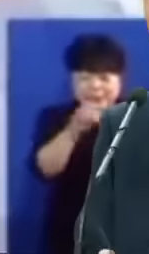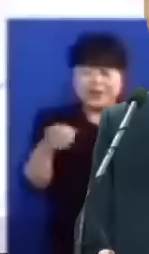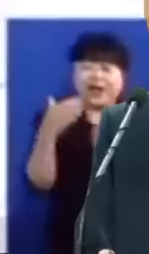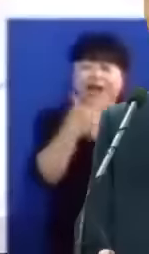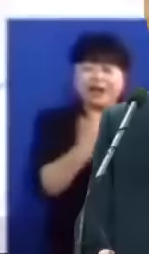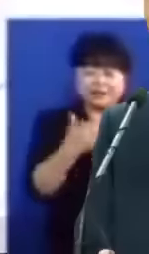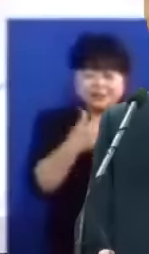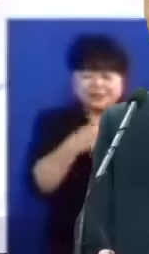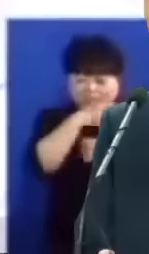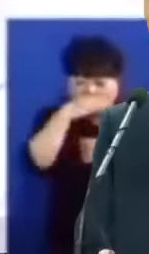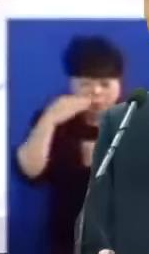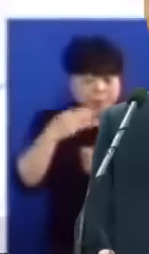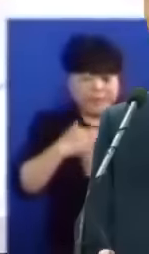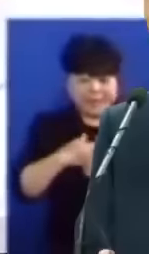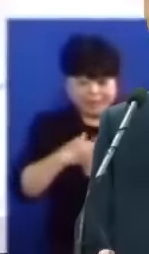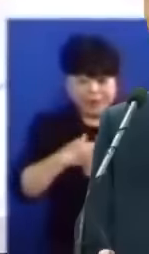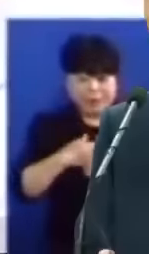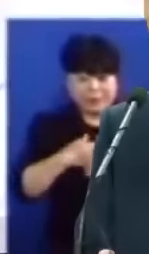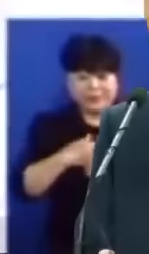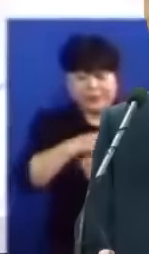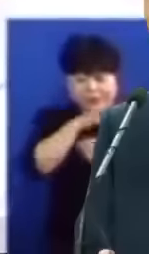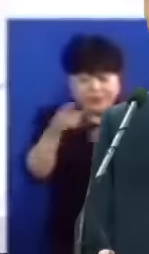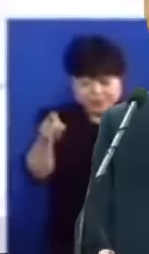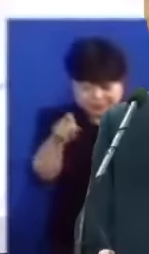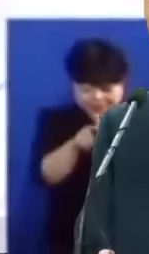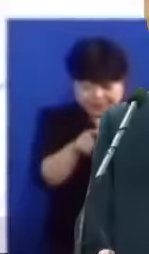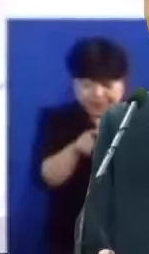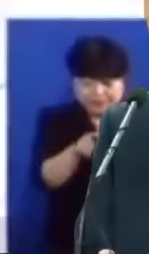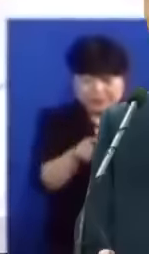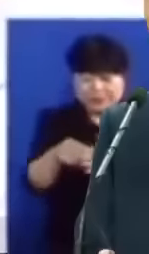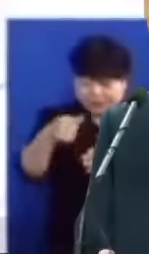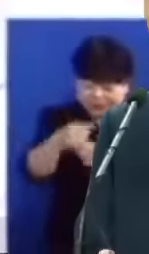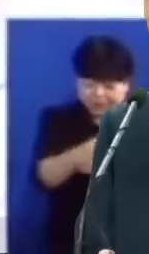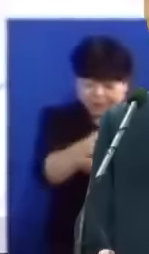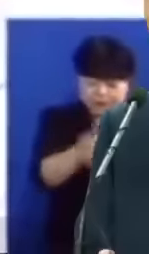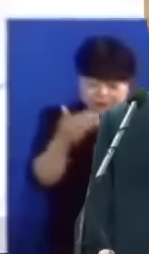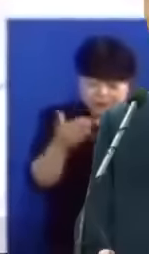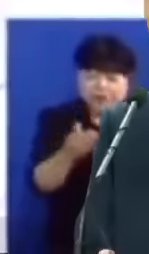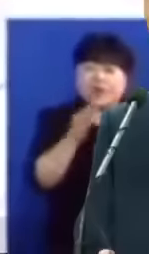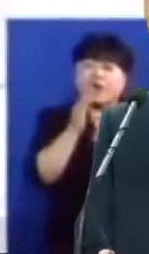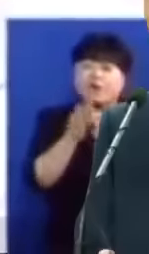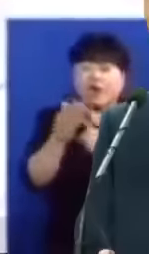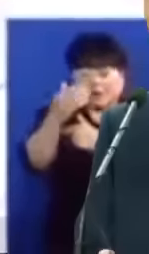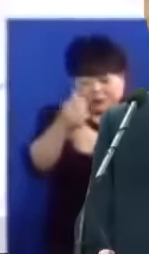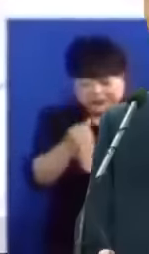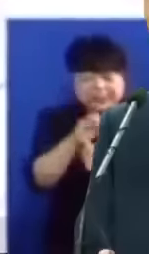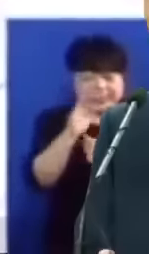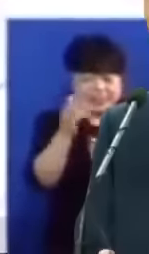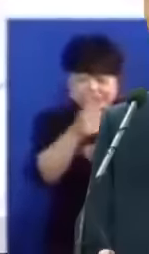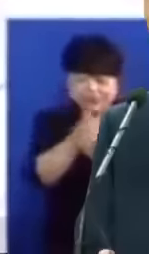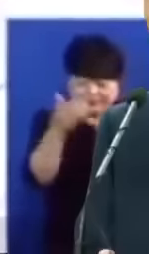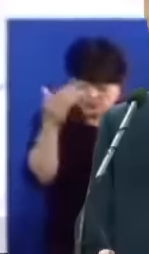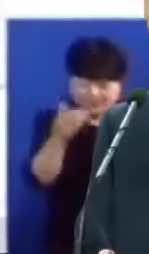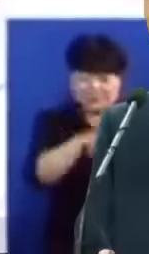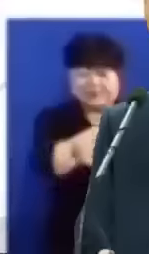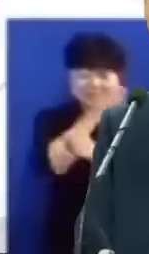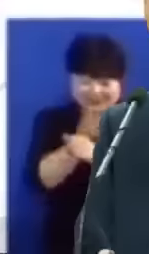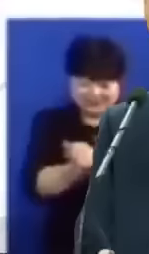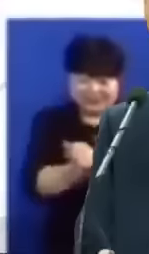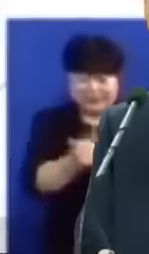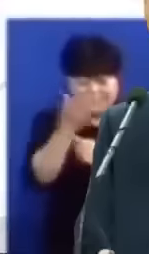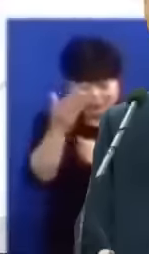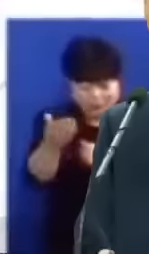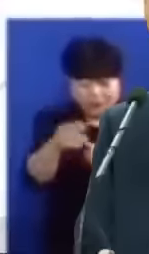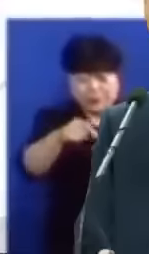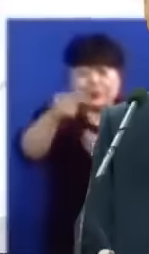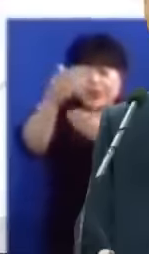은혜를 올바르게 알면은 우리는 믿음으로 담대하게 주님께 구하고 의지하면 주님께서 능력으로